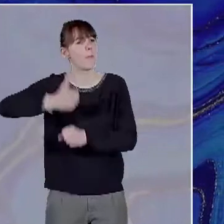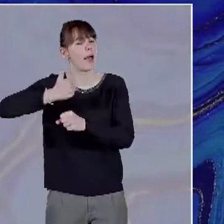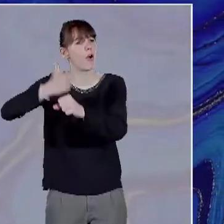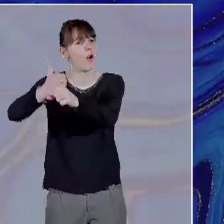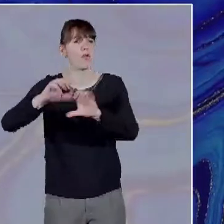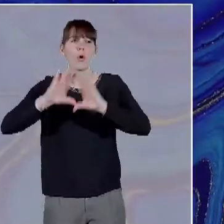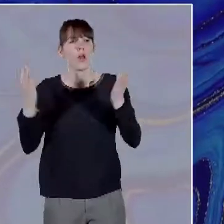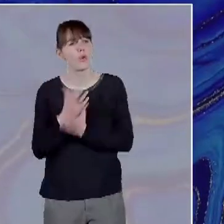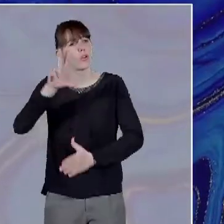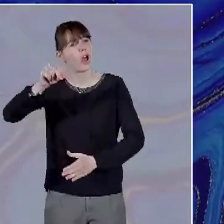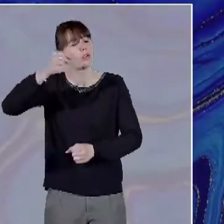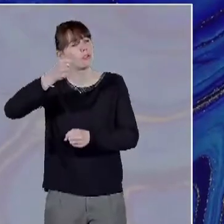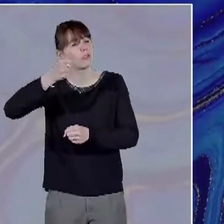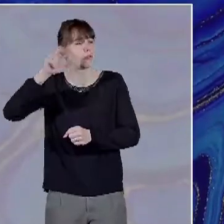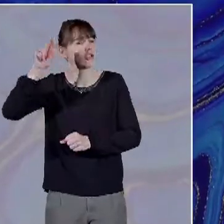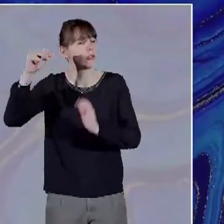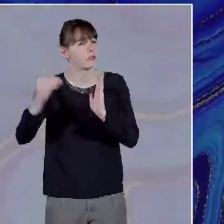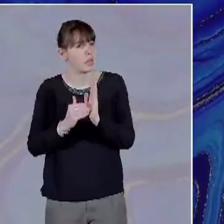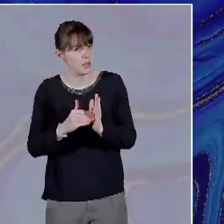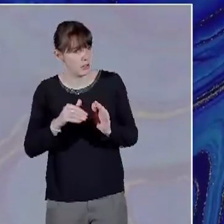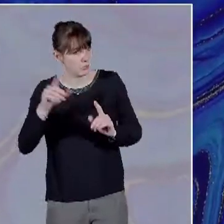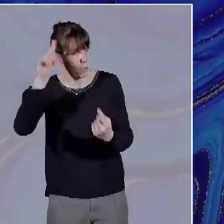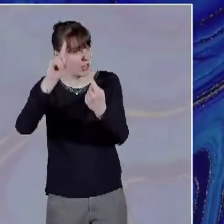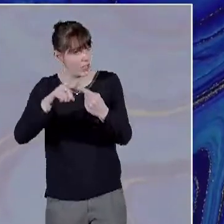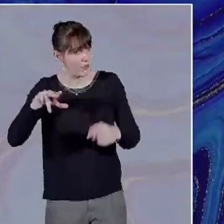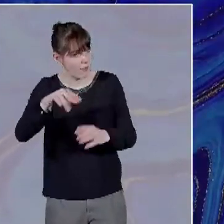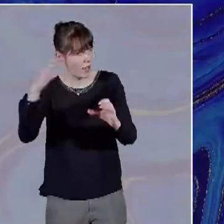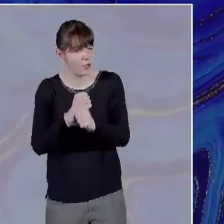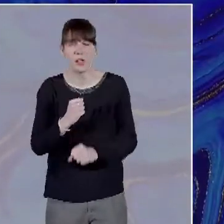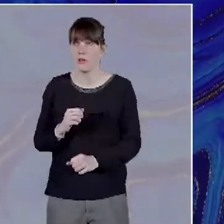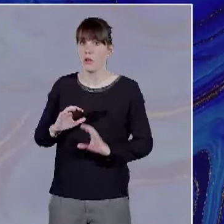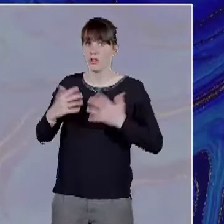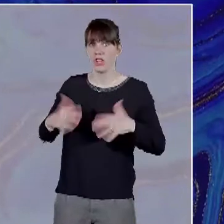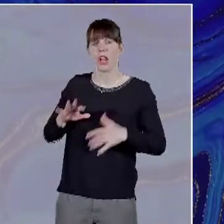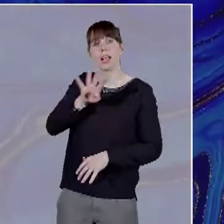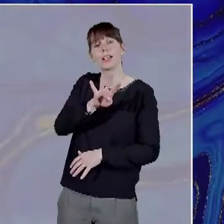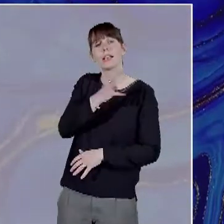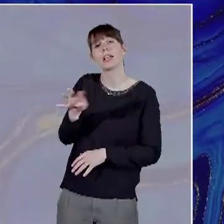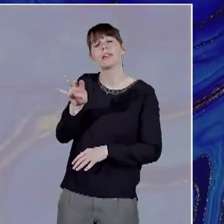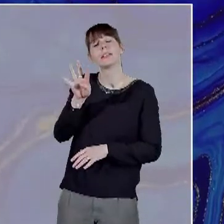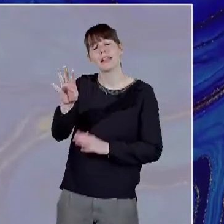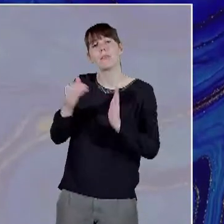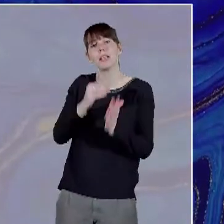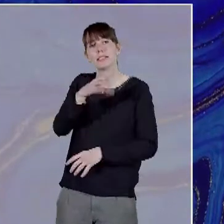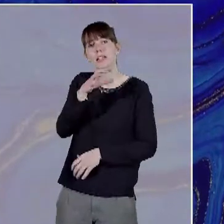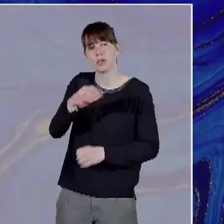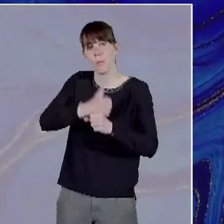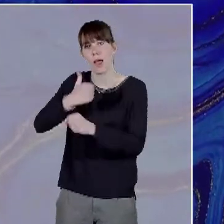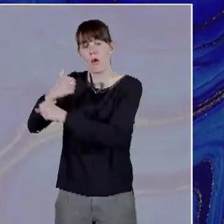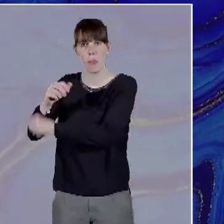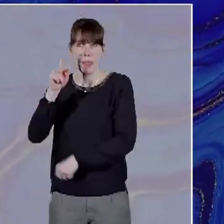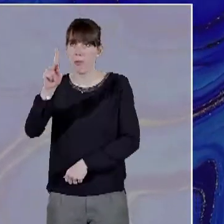durant le mandat ? Oui. Nous étions déjà à 4 500 par an, donc la ville de Paris est sans doute la collectivité qui investit le